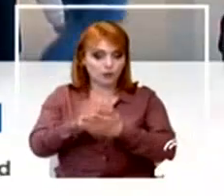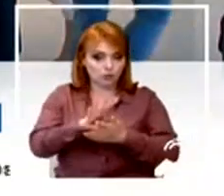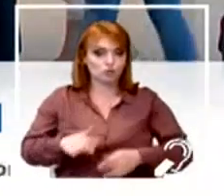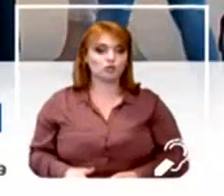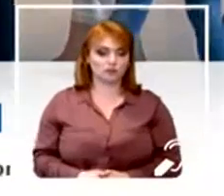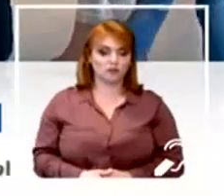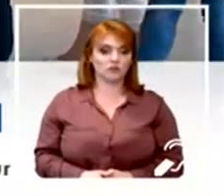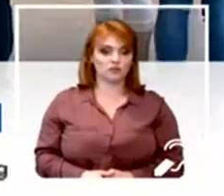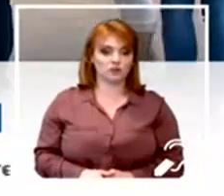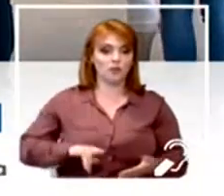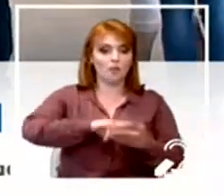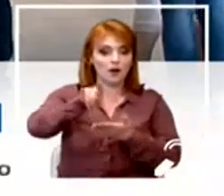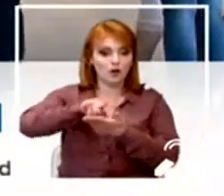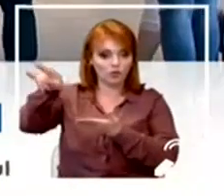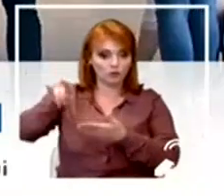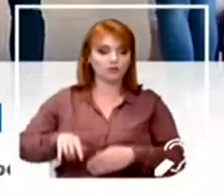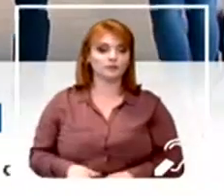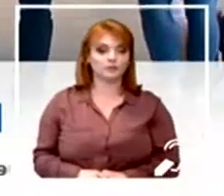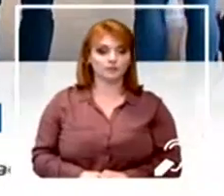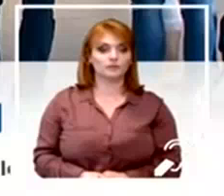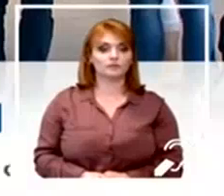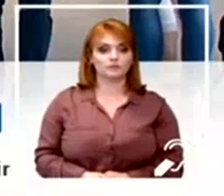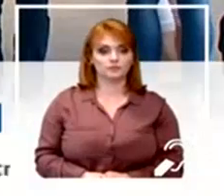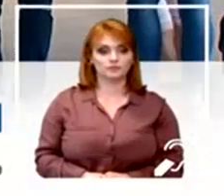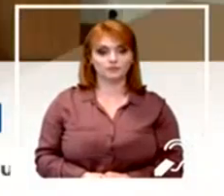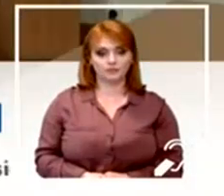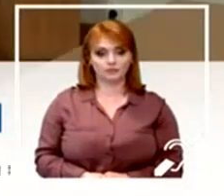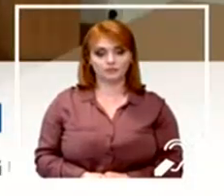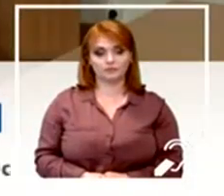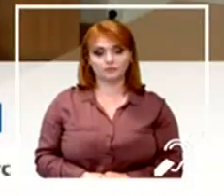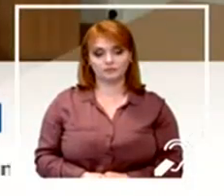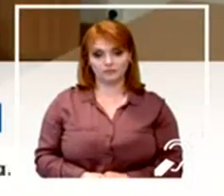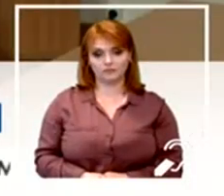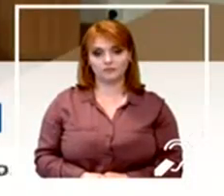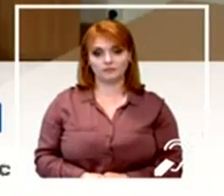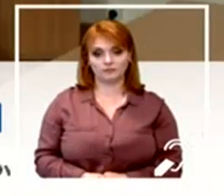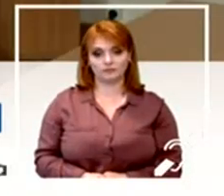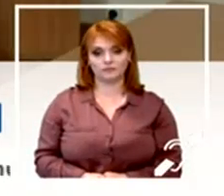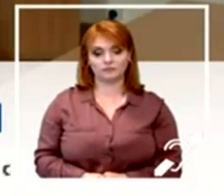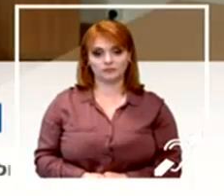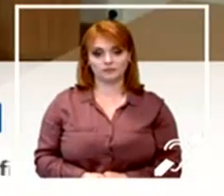săptămâna trecută, când au finisat procedura de control, inclusiv au aplicat sancțiunile prevăzute de codul